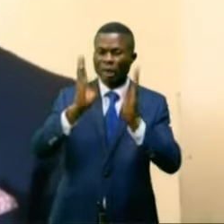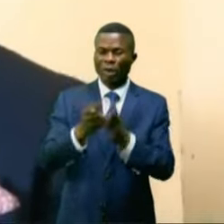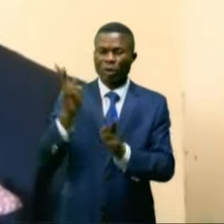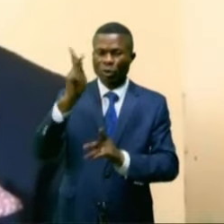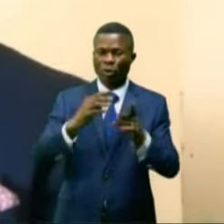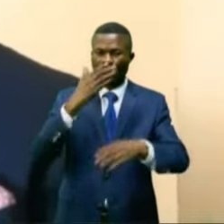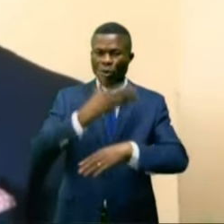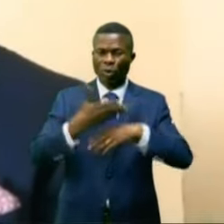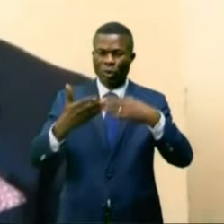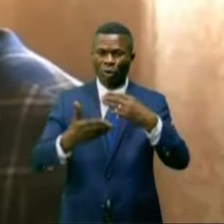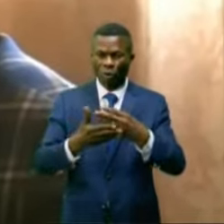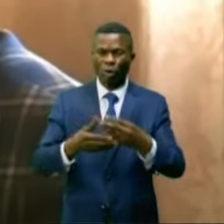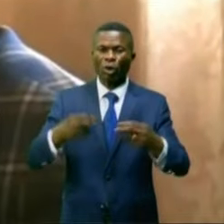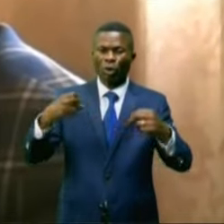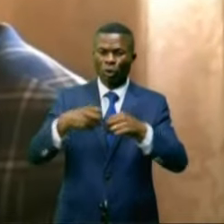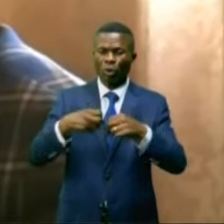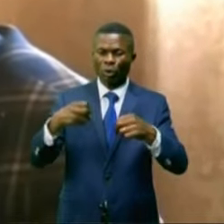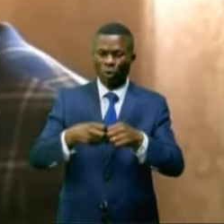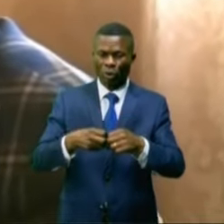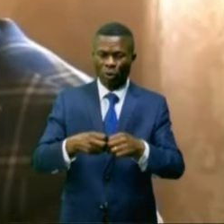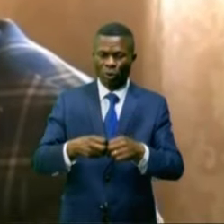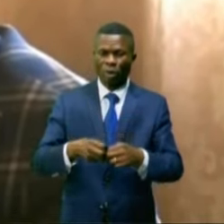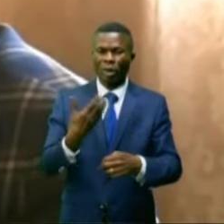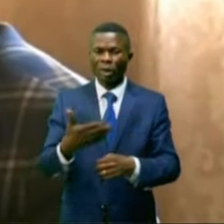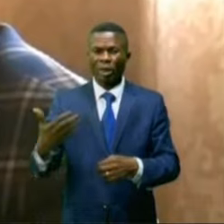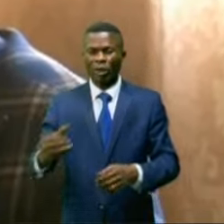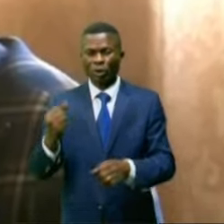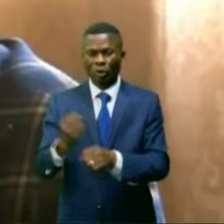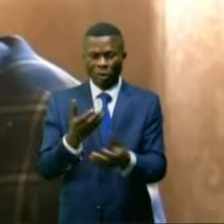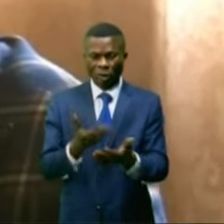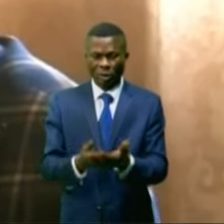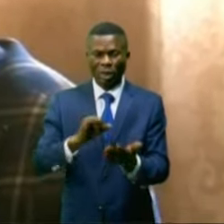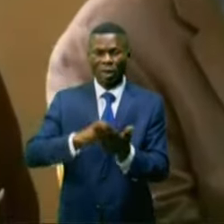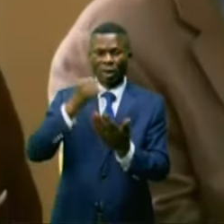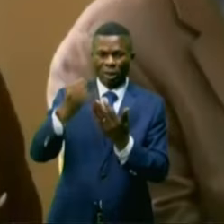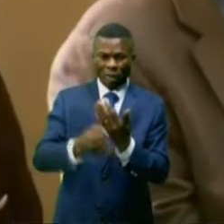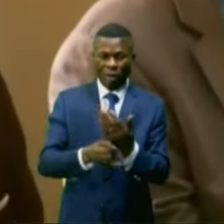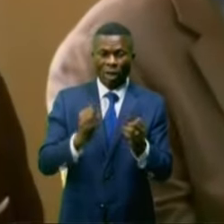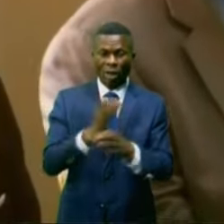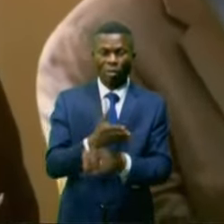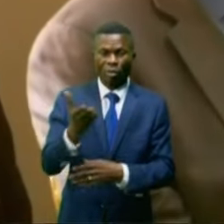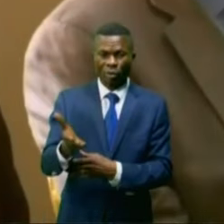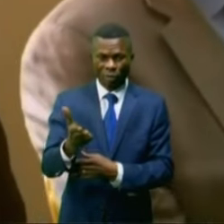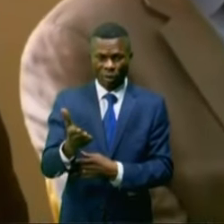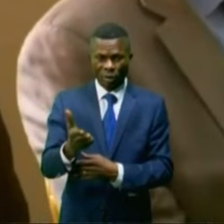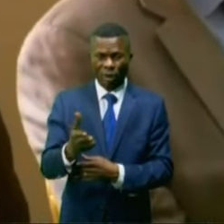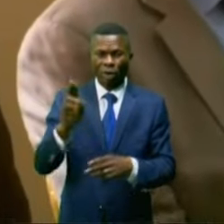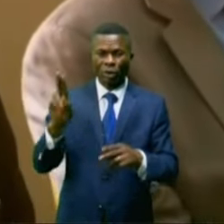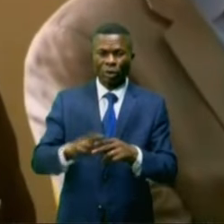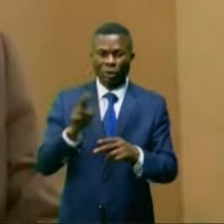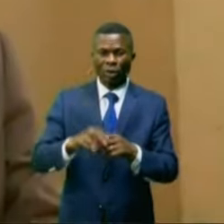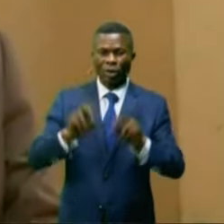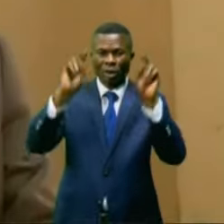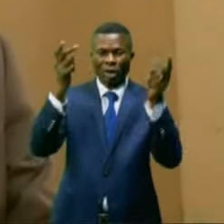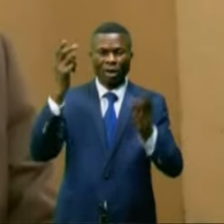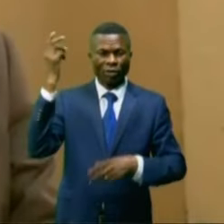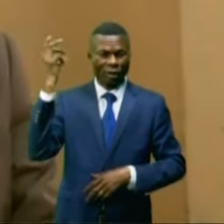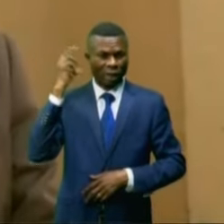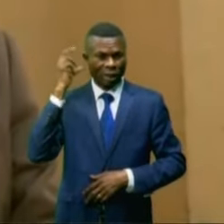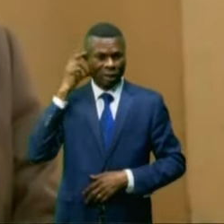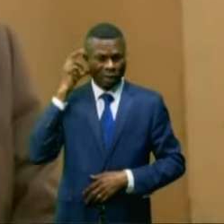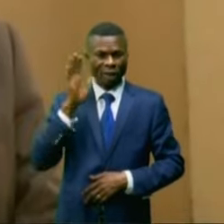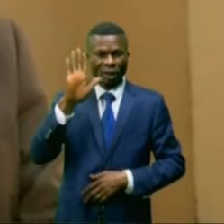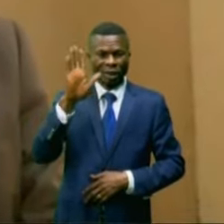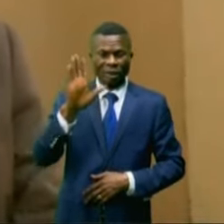des sources énergétiques et de quelques unités de production. Ces projets, une fois éligibles, seront exécutés dans la ville de Kananga et les 5 territoires